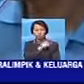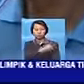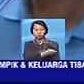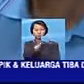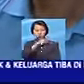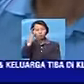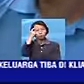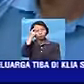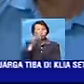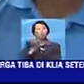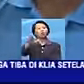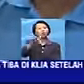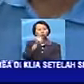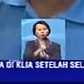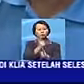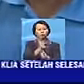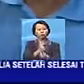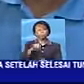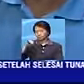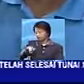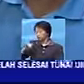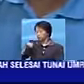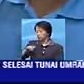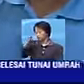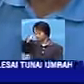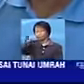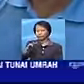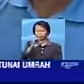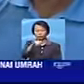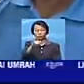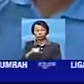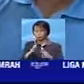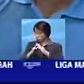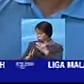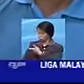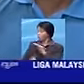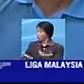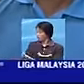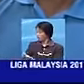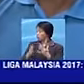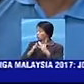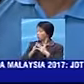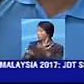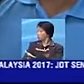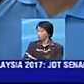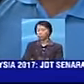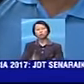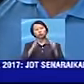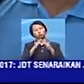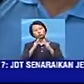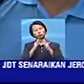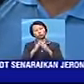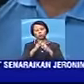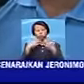memikirkan laluan untuk ya laluan ring tu. Untuk masa akan datang. Jadi rumah macam mana keadaan tinggal? Dekat rumah sekarang ni